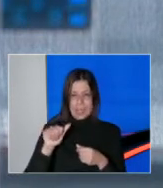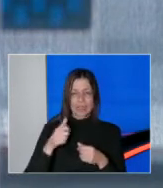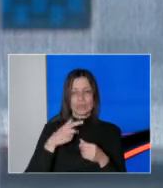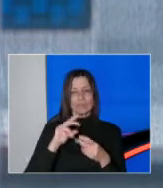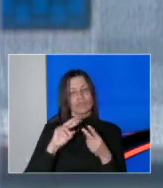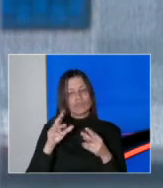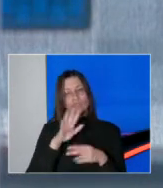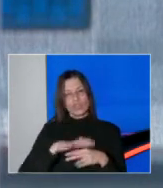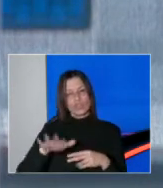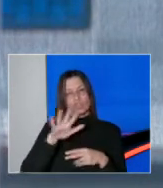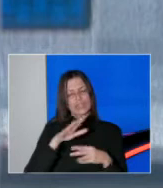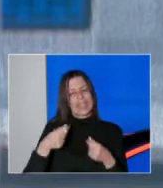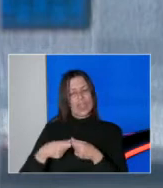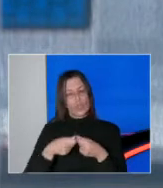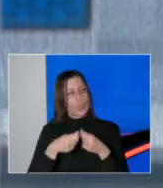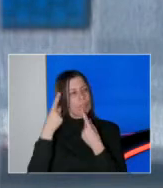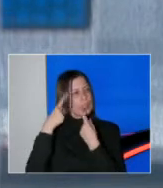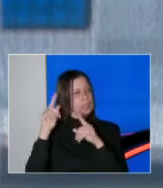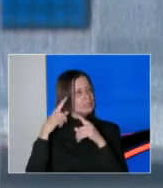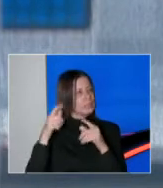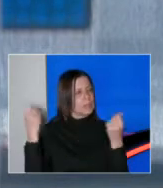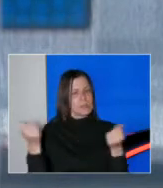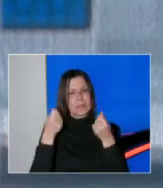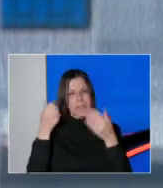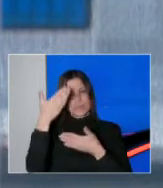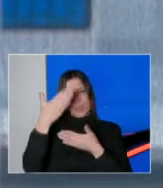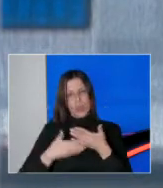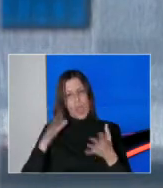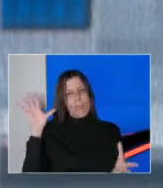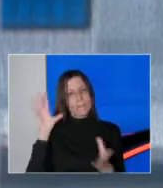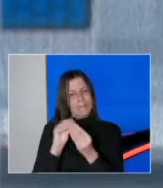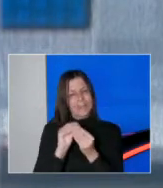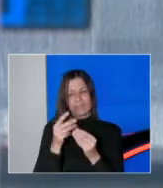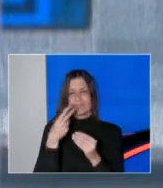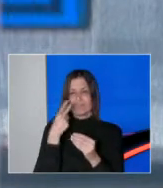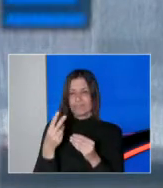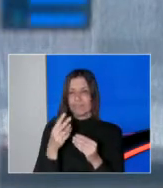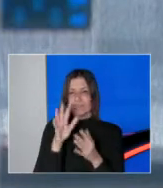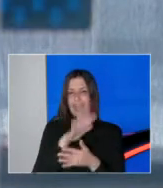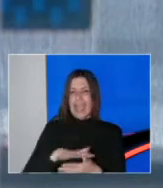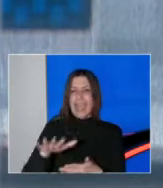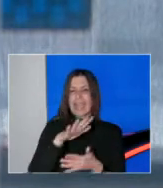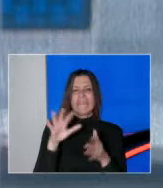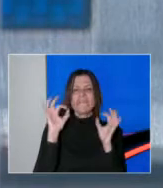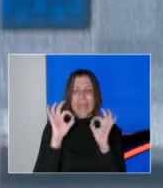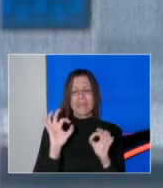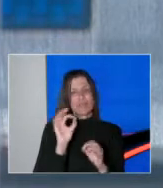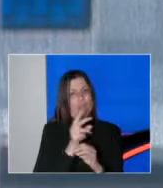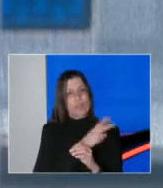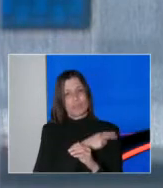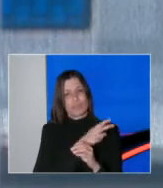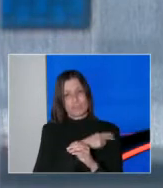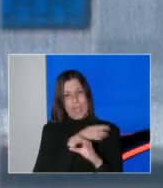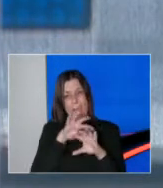אינטרנשיונל, אותו ארגון שנוי במחלוקת, צריך לומר, פרסם דוח מקיף שלטענתם חושף את ההיקף האמיתי של משטר